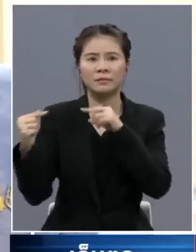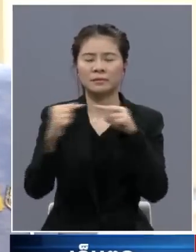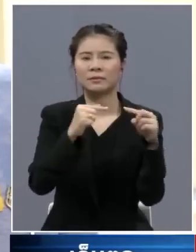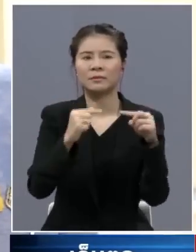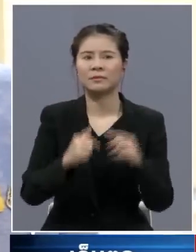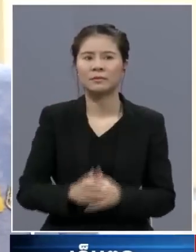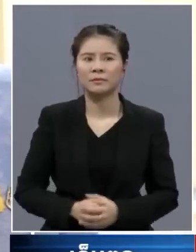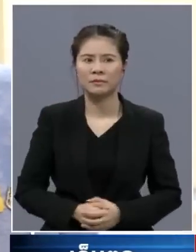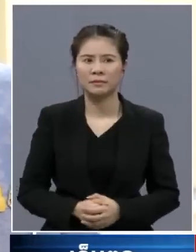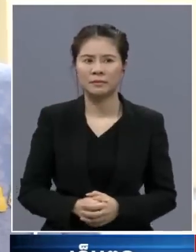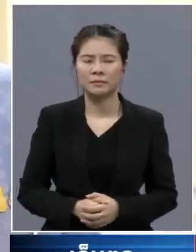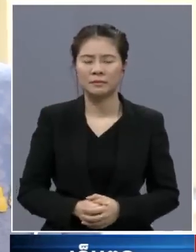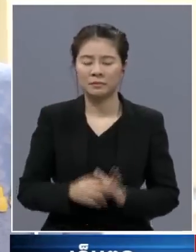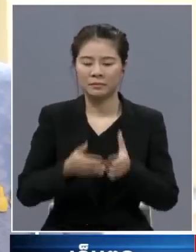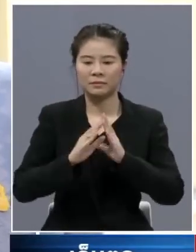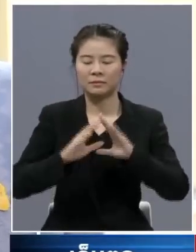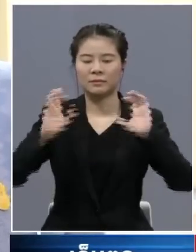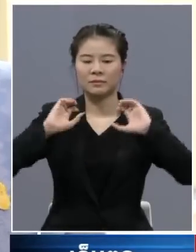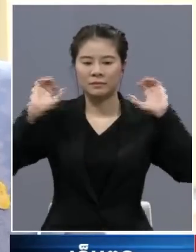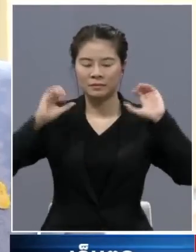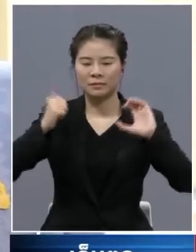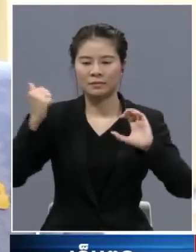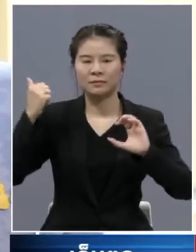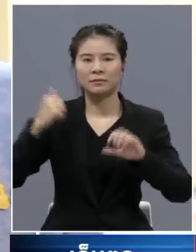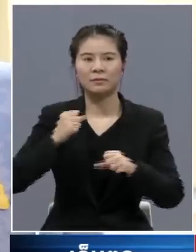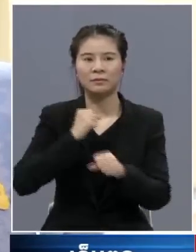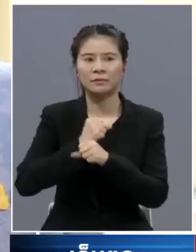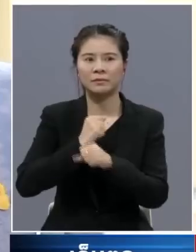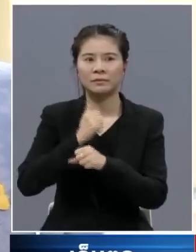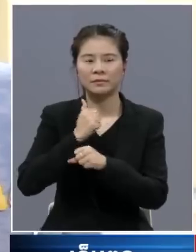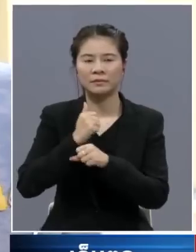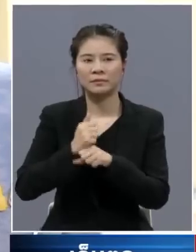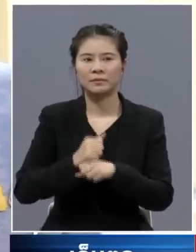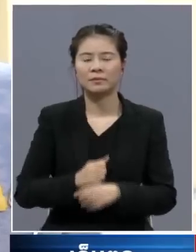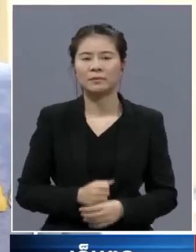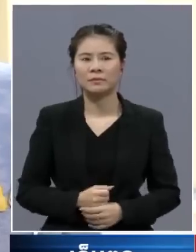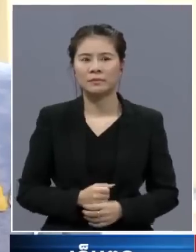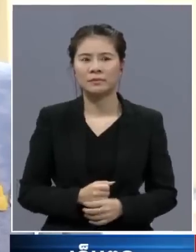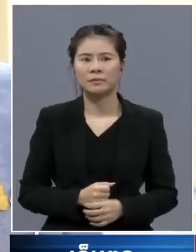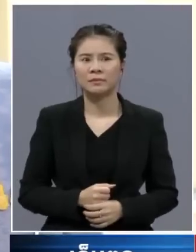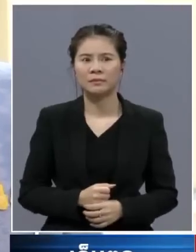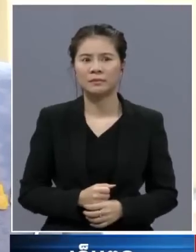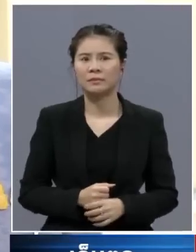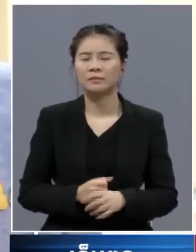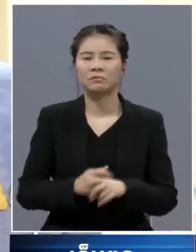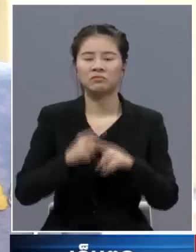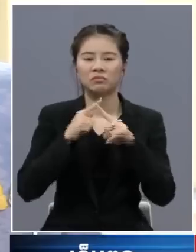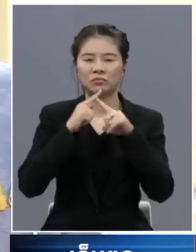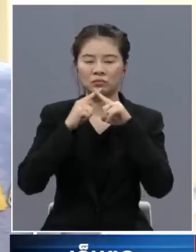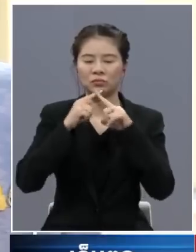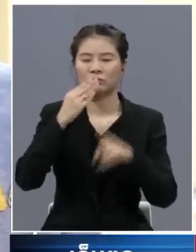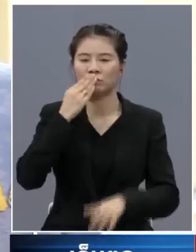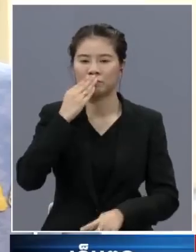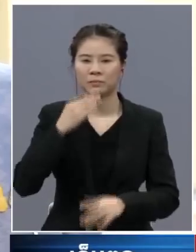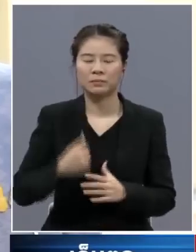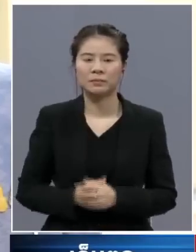รีต่อไหมหากสูตรจัดตั้งรัฐบาลอื่นนะฮะเป็นไปได้เนี่ยพลเอกประยุทธ์ก็ตอบคำเดิมว่า no comment พอถามว่าในขณะที่